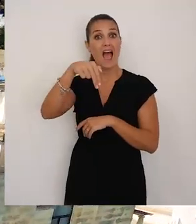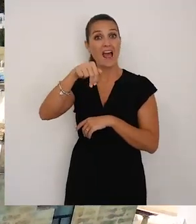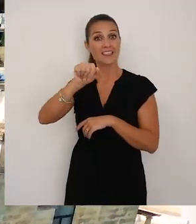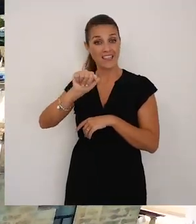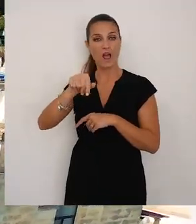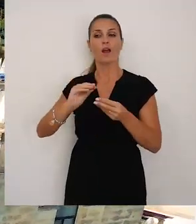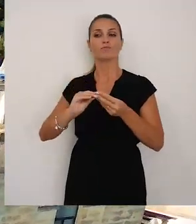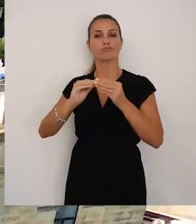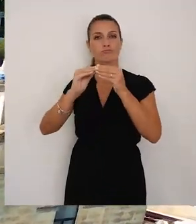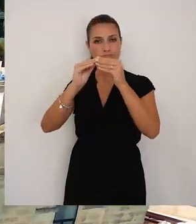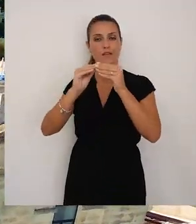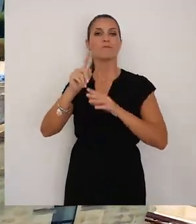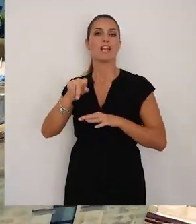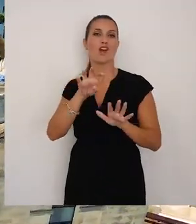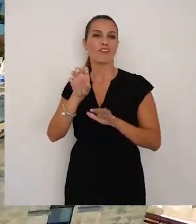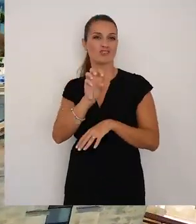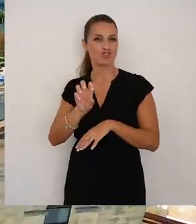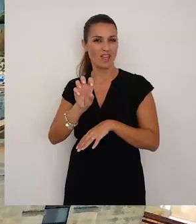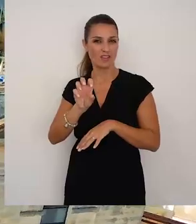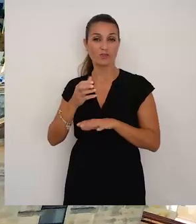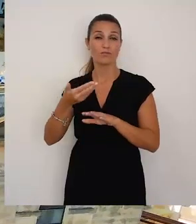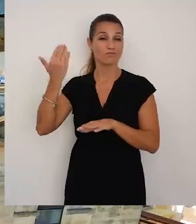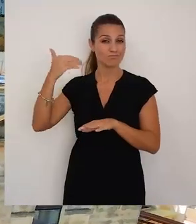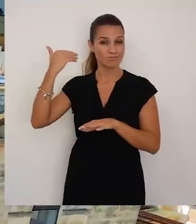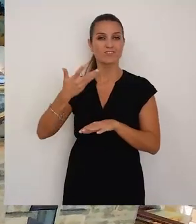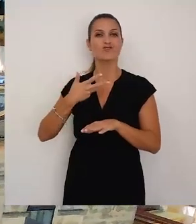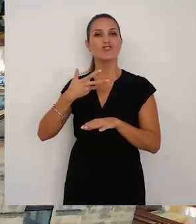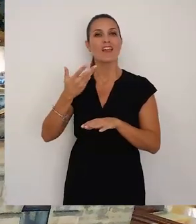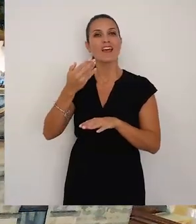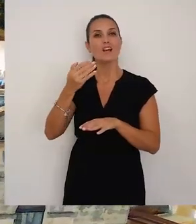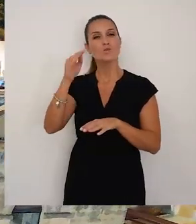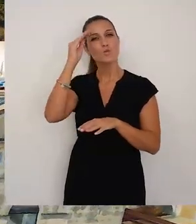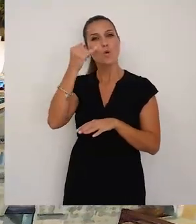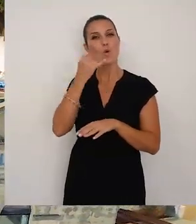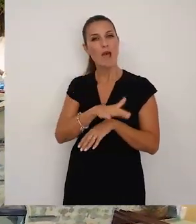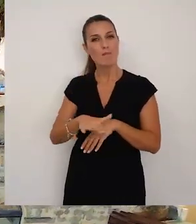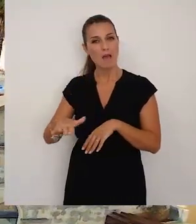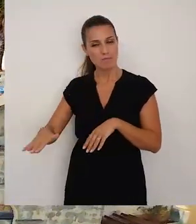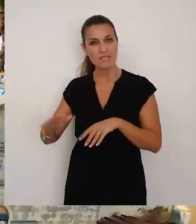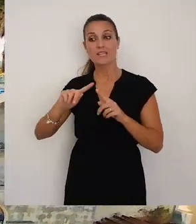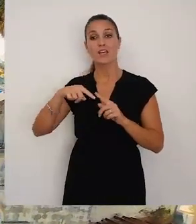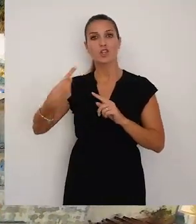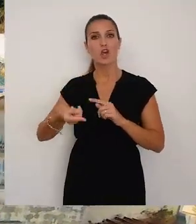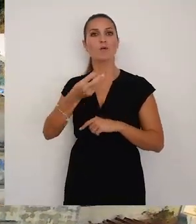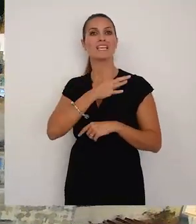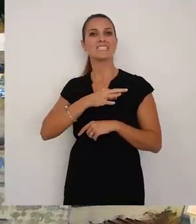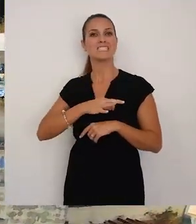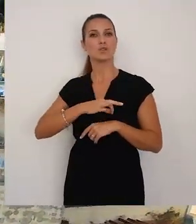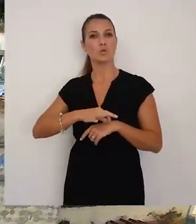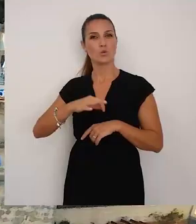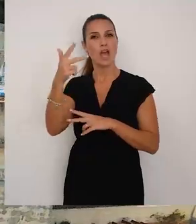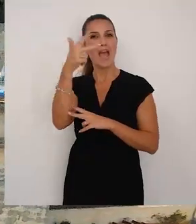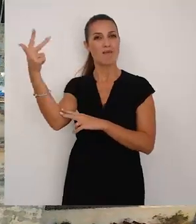Anche Villa Anna fu realizzata nell'era del ventennio e in passato ha ospitato un giardino d'infanzia e successivamente la